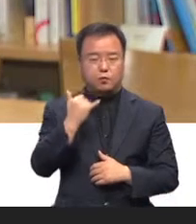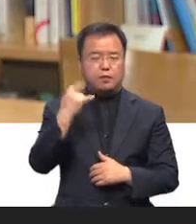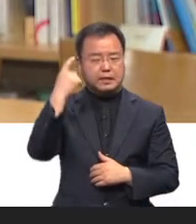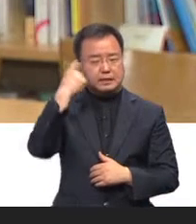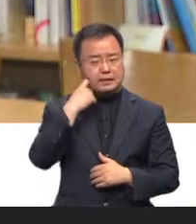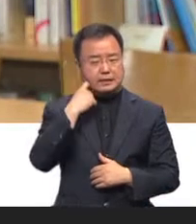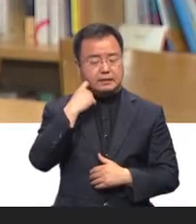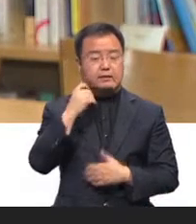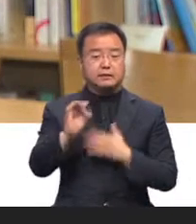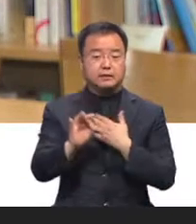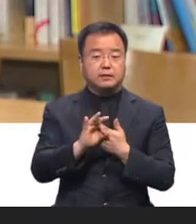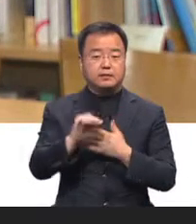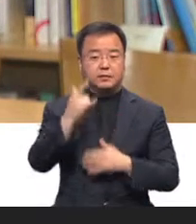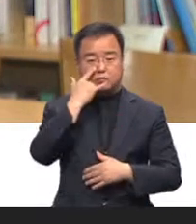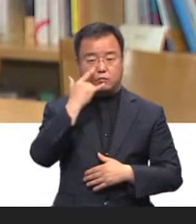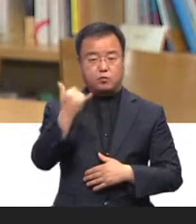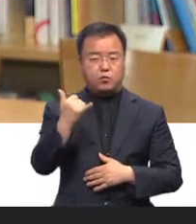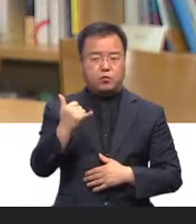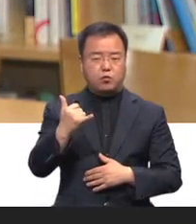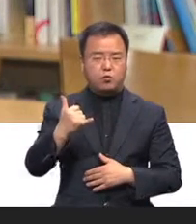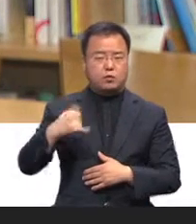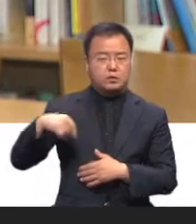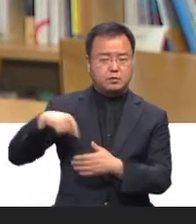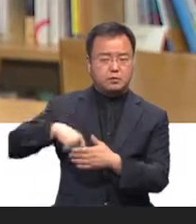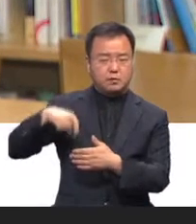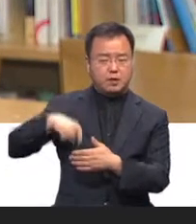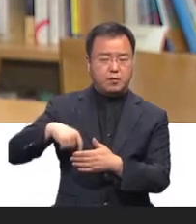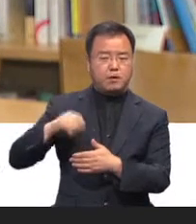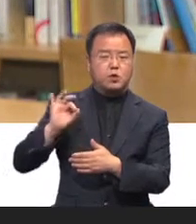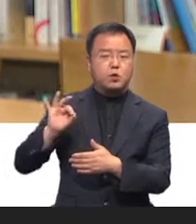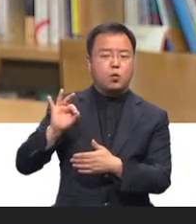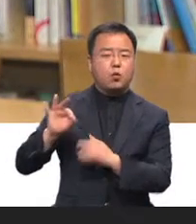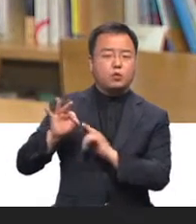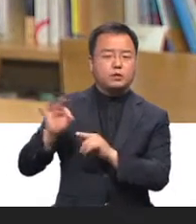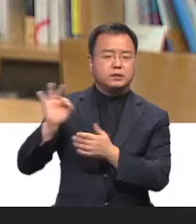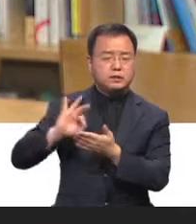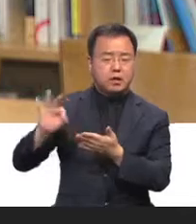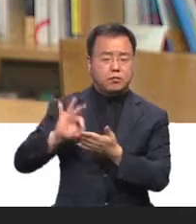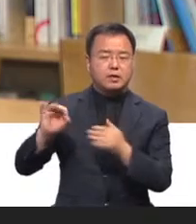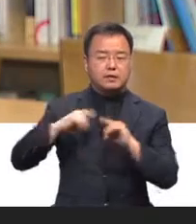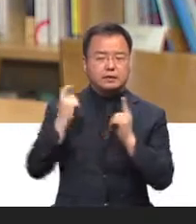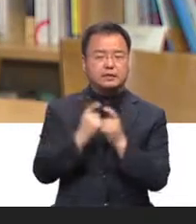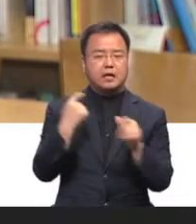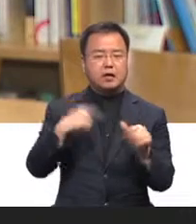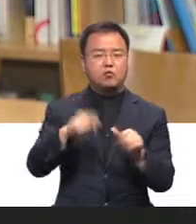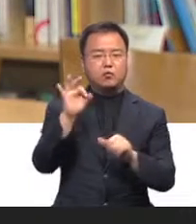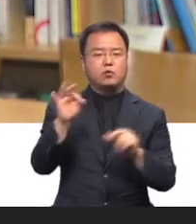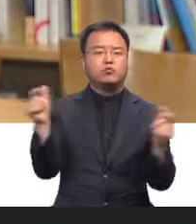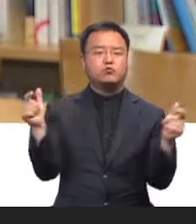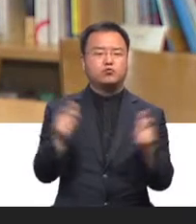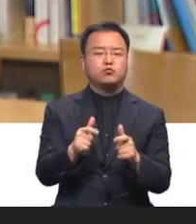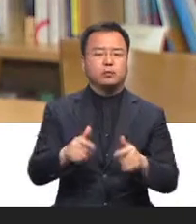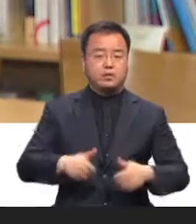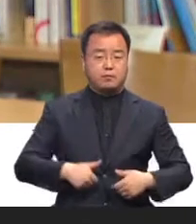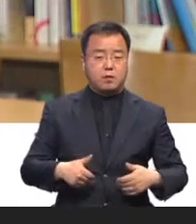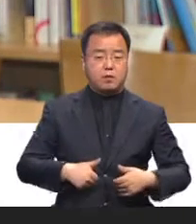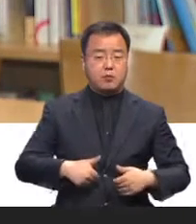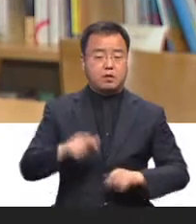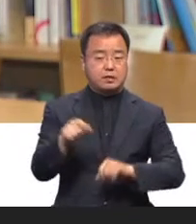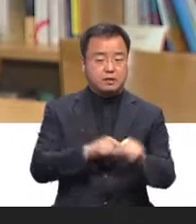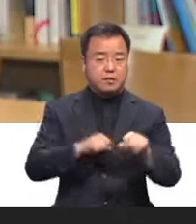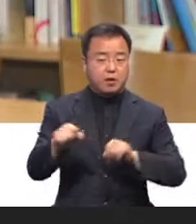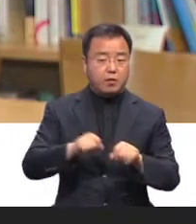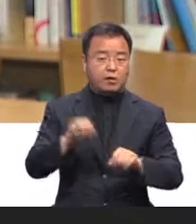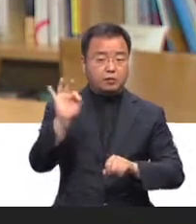하면 실제로 학부모의 주머니 해서 나가는 그 사교육비가 경감이 돼야 되는 거잖아요 특별 활동에 있어서 사규